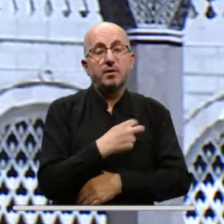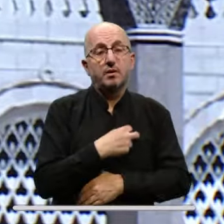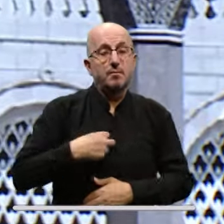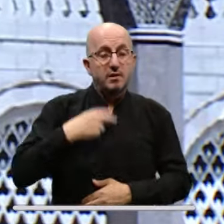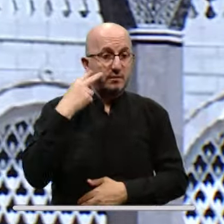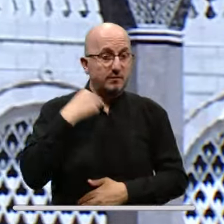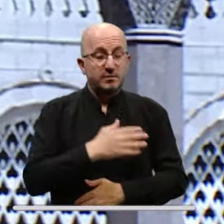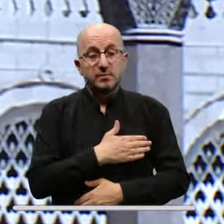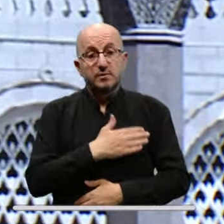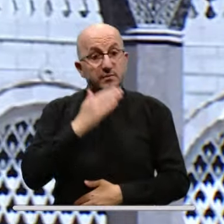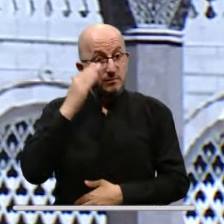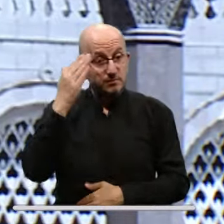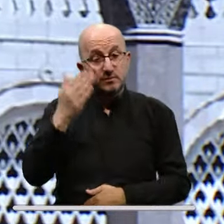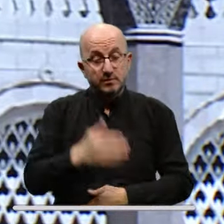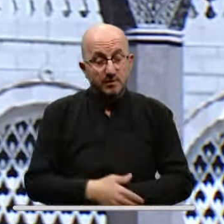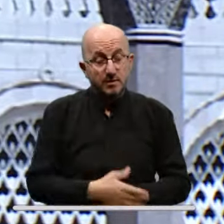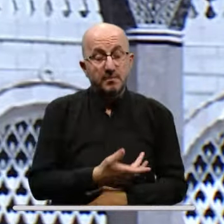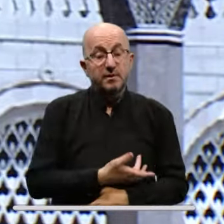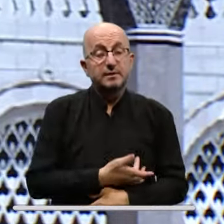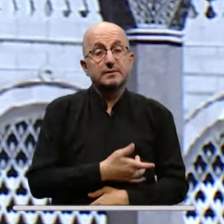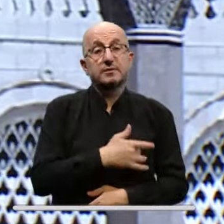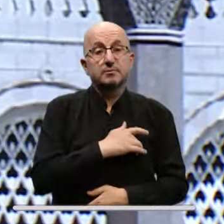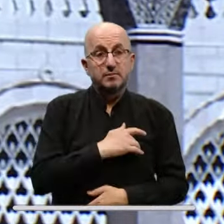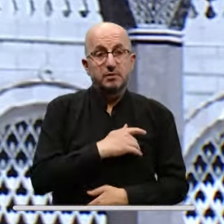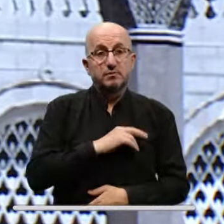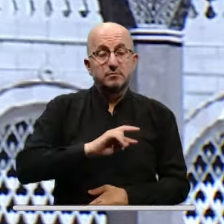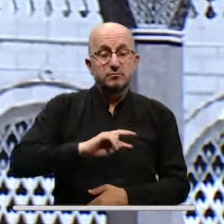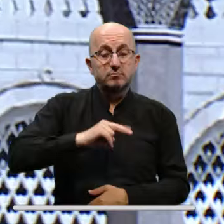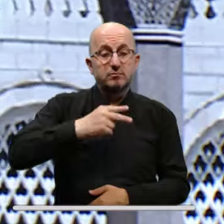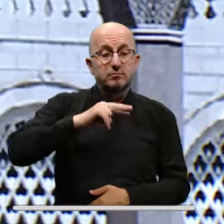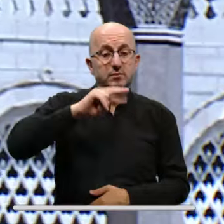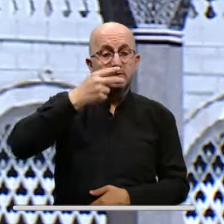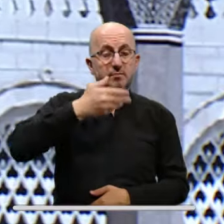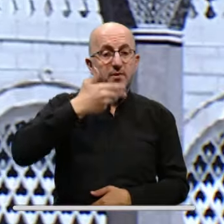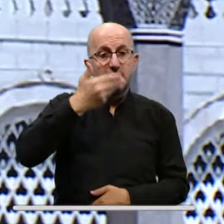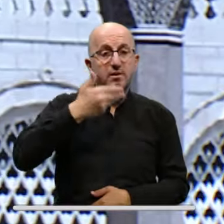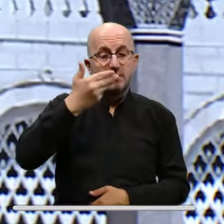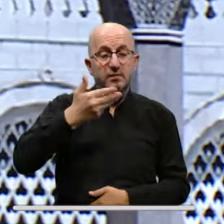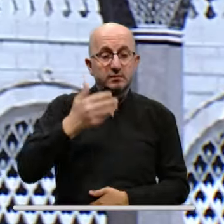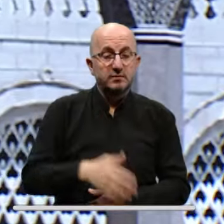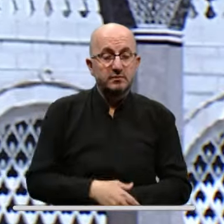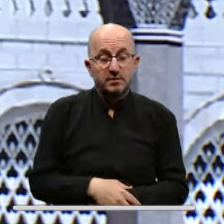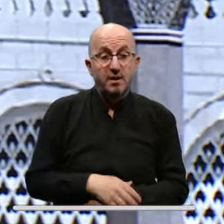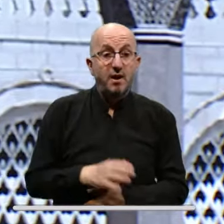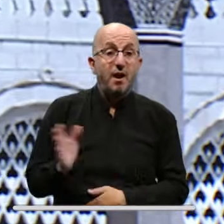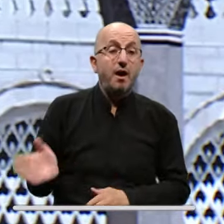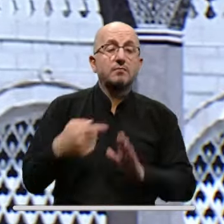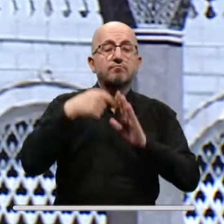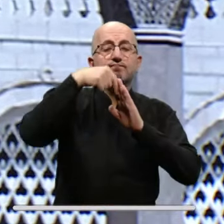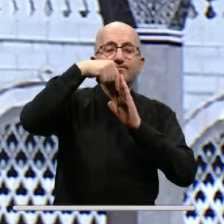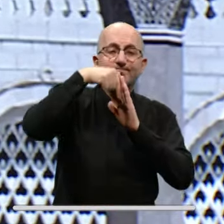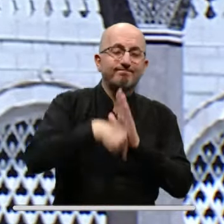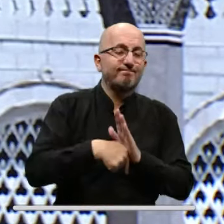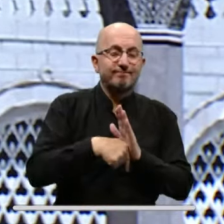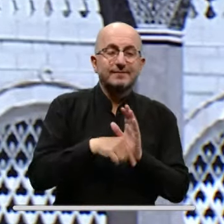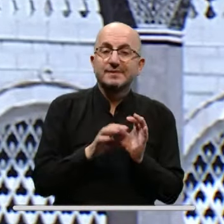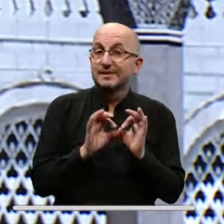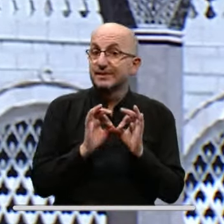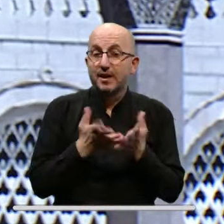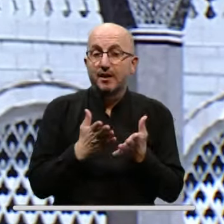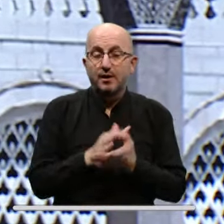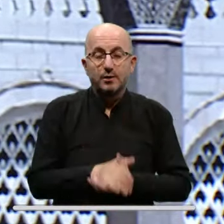vesselam imanın kademelerini anlatırken en alt derecesinde olanı neydi üstadım? Diyor